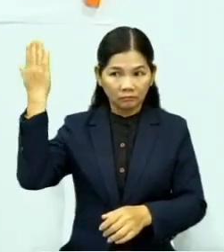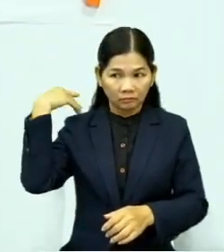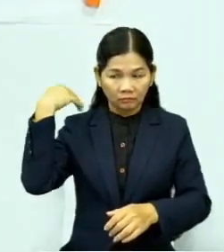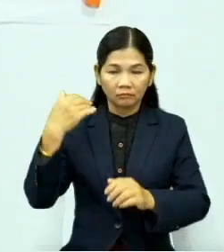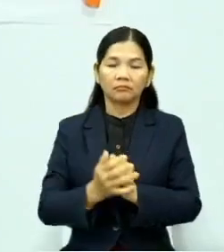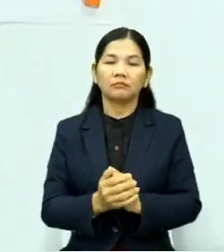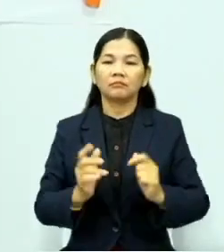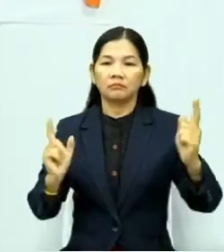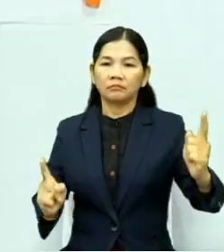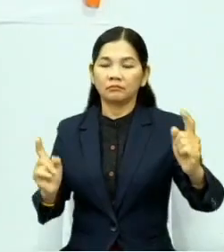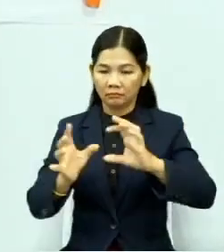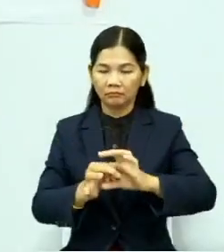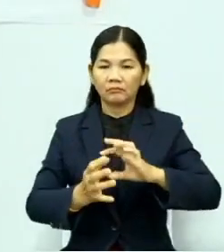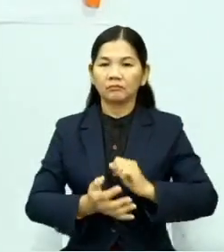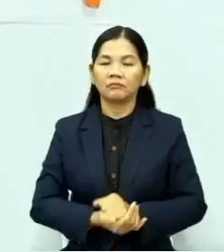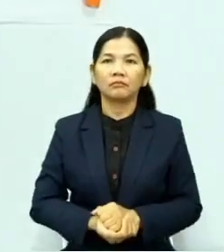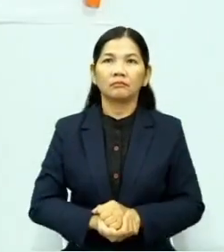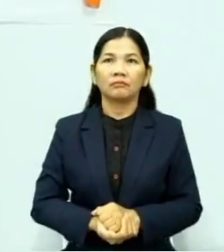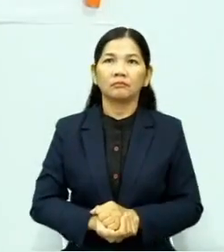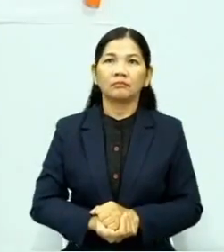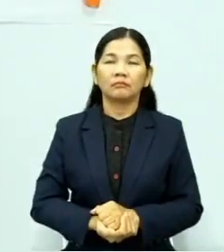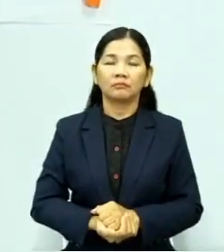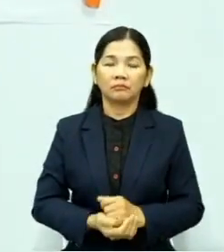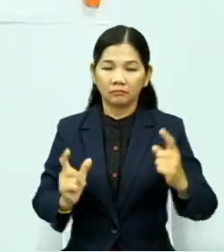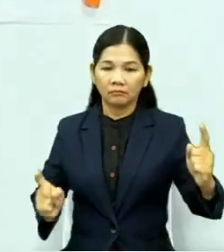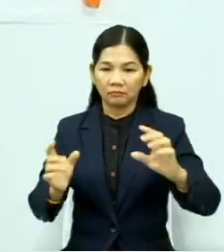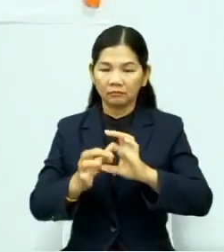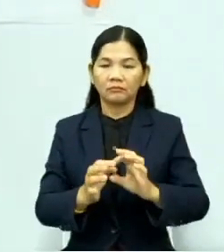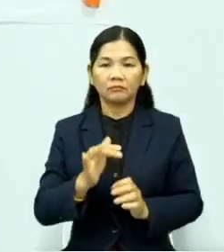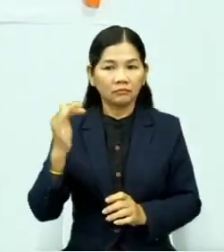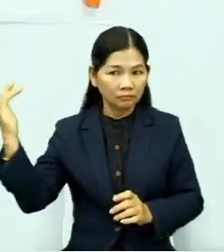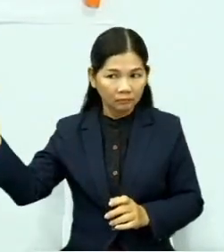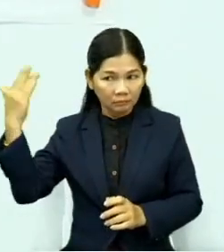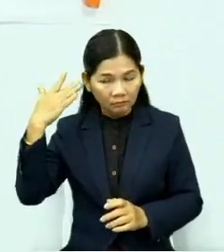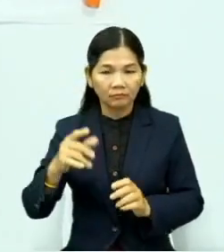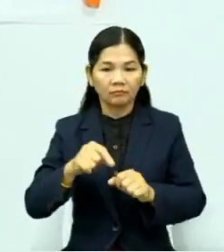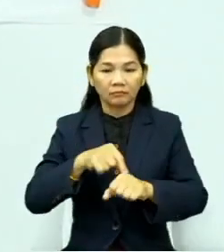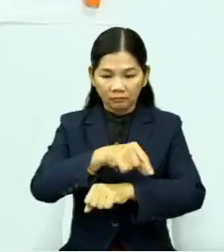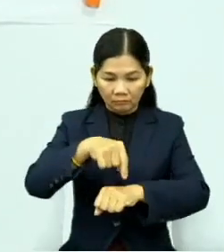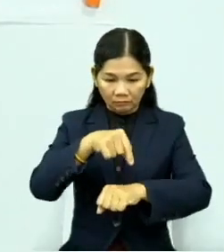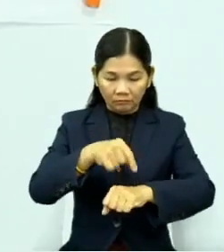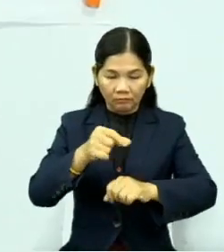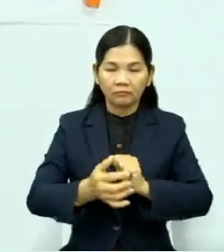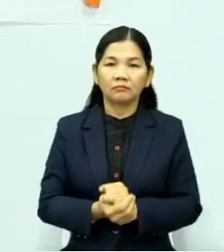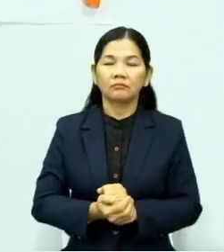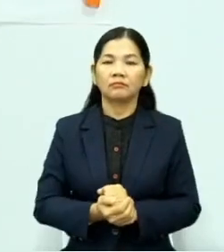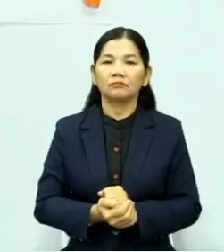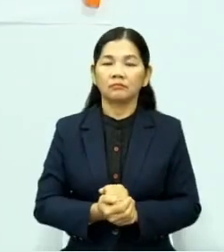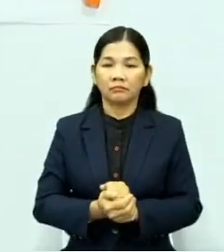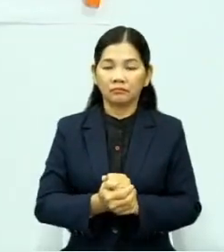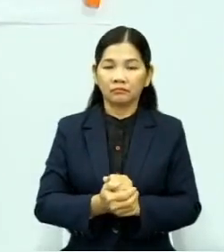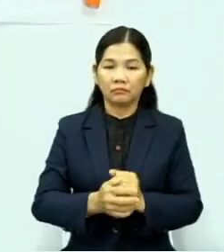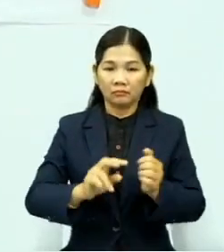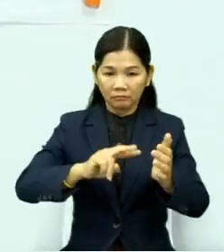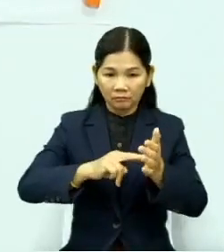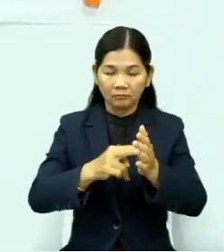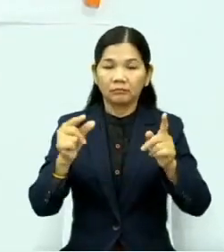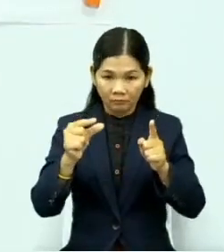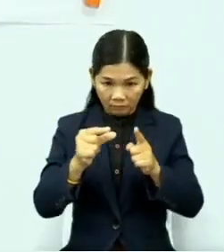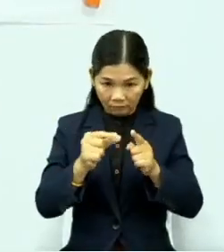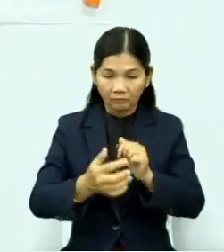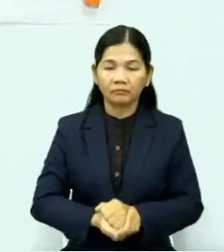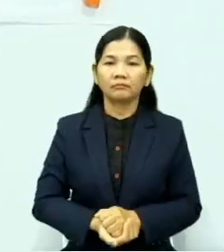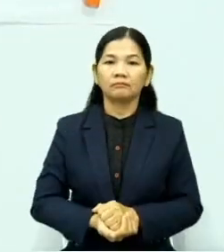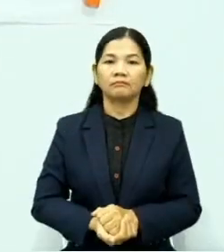con tại cụ chọp nè con á chà con cron tại cụ chọp bị sầm niếng mình bị ca chà tứ từ bị đại chuyện này được bảo vệ nè con á